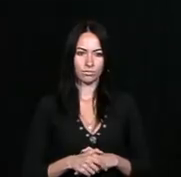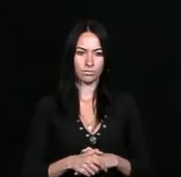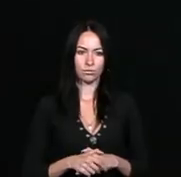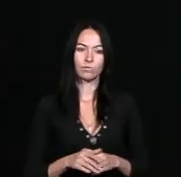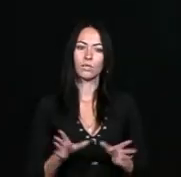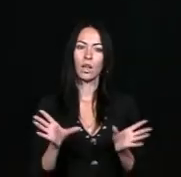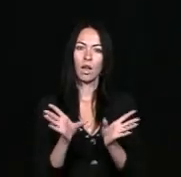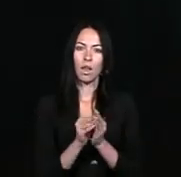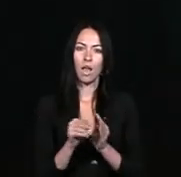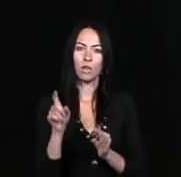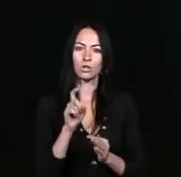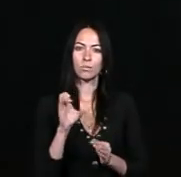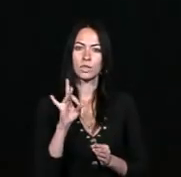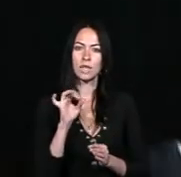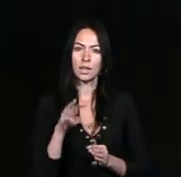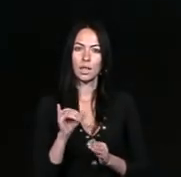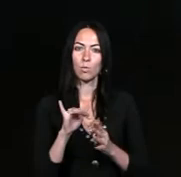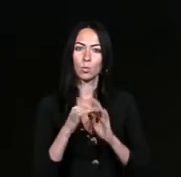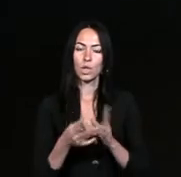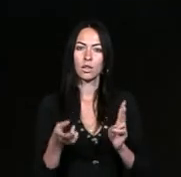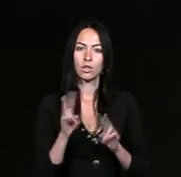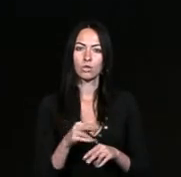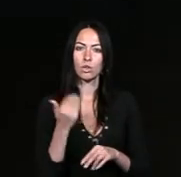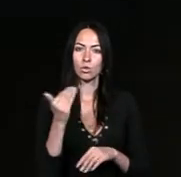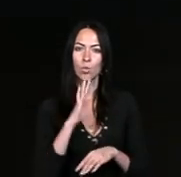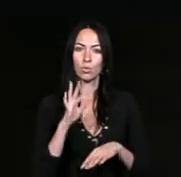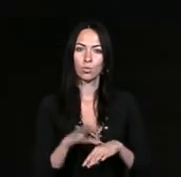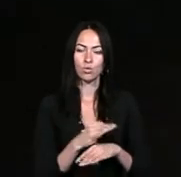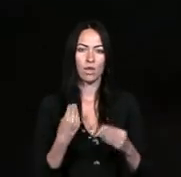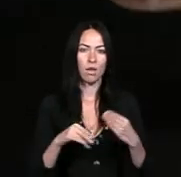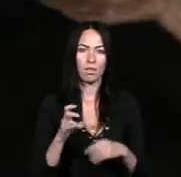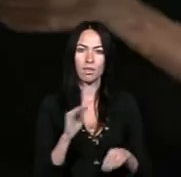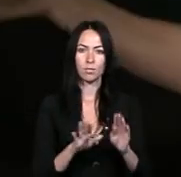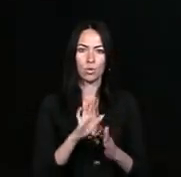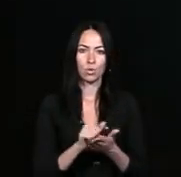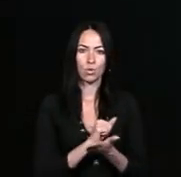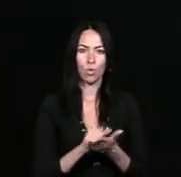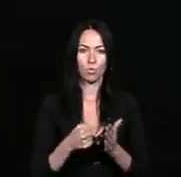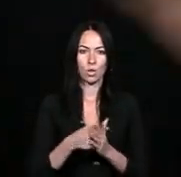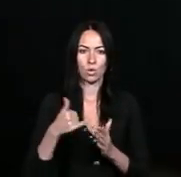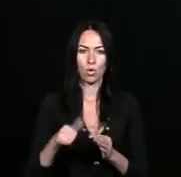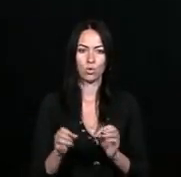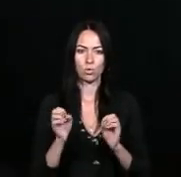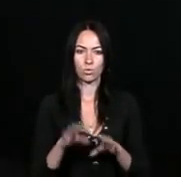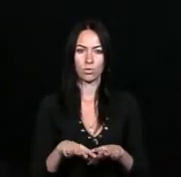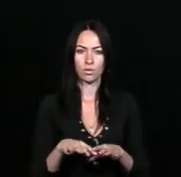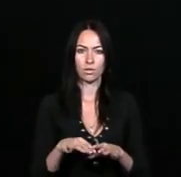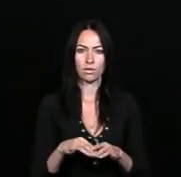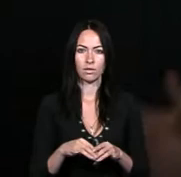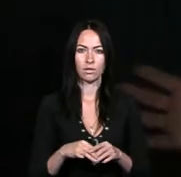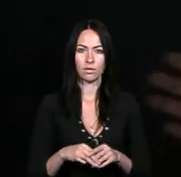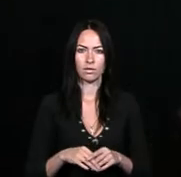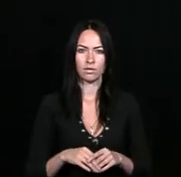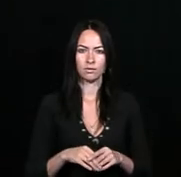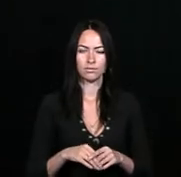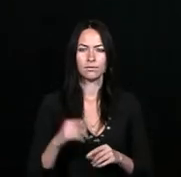Разом із Сергієм у селі лишилась його дружина. Речей вона не збирала, лише поклала документи до сумки. Думала, тут і паду, от цього диму,